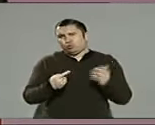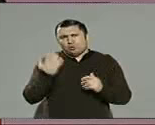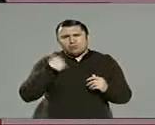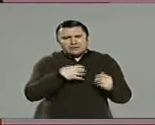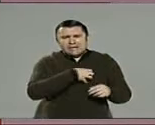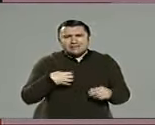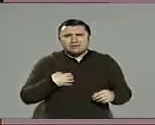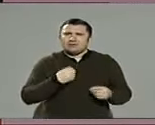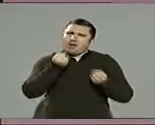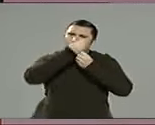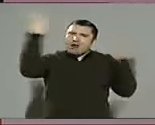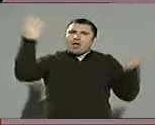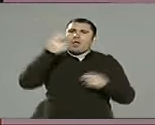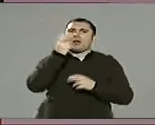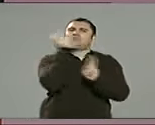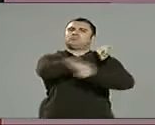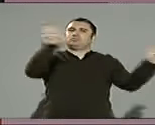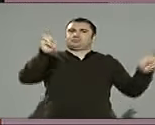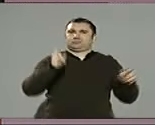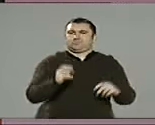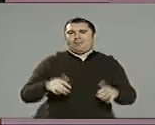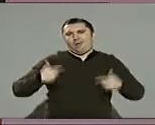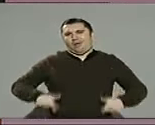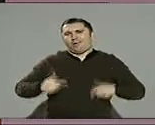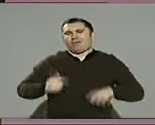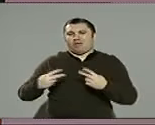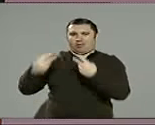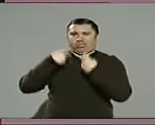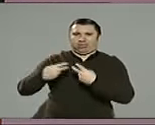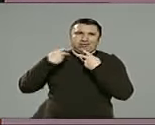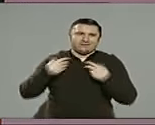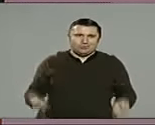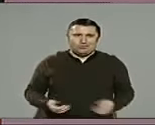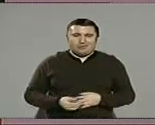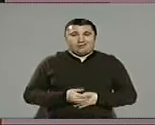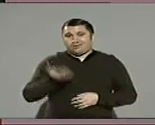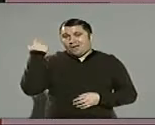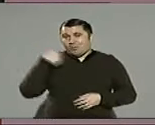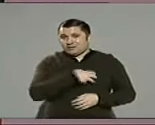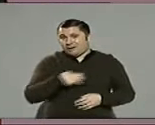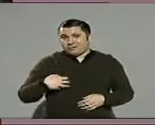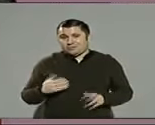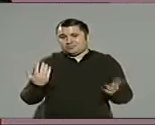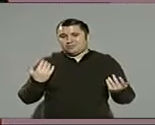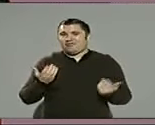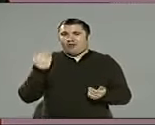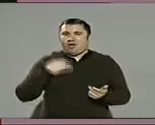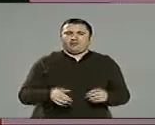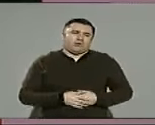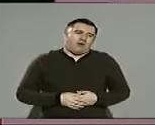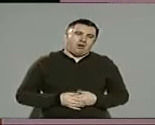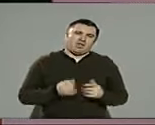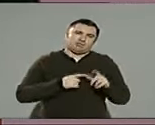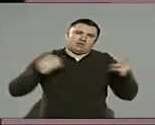na, die hätten uns wohl ausgelacht. Damals hat man uns für lange Zeit abgeschrieben, doch jetzt sind wir wieder im Spiel und in